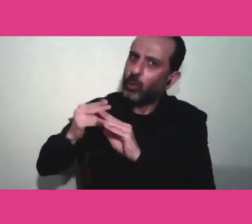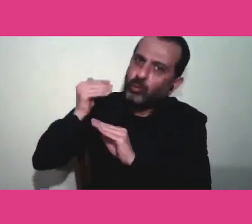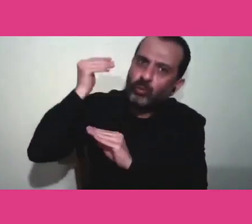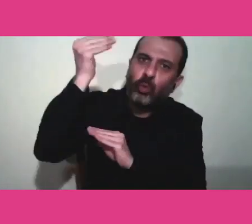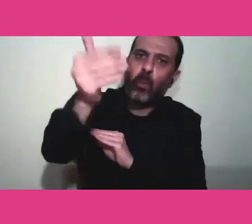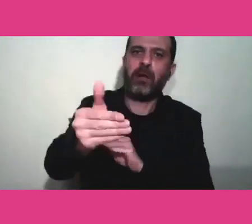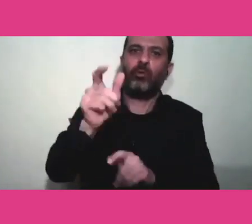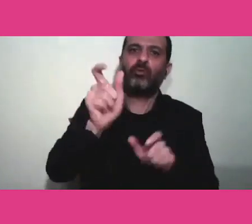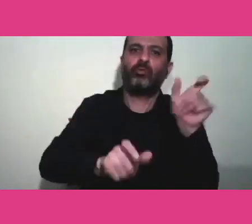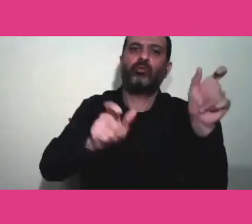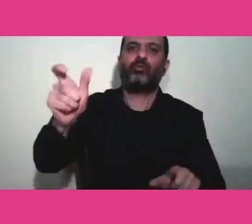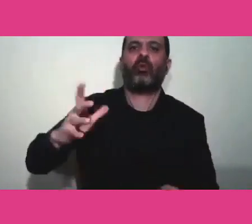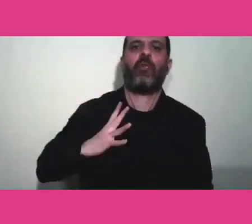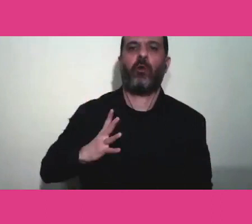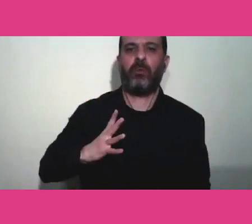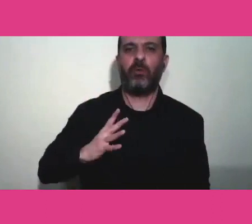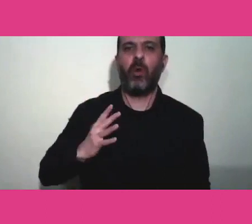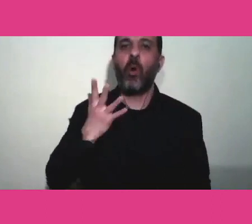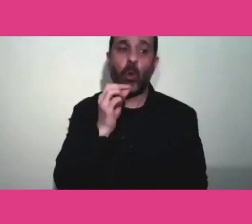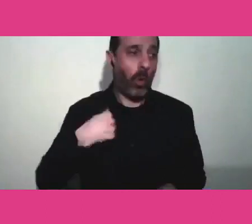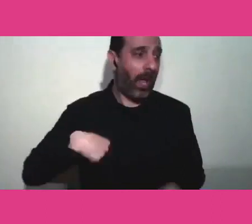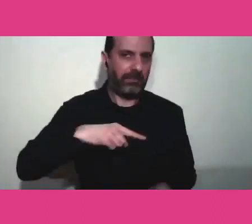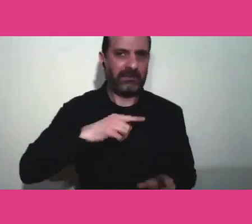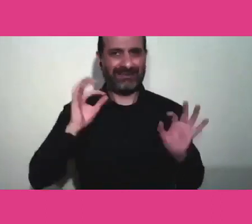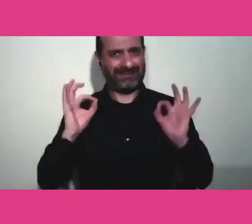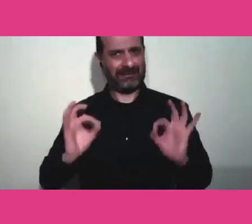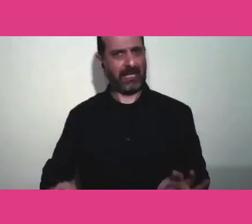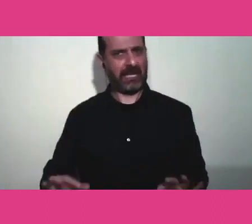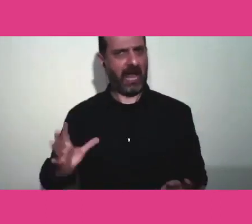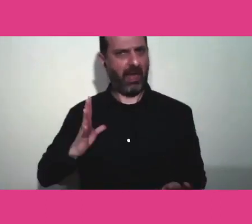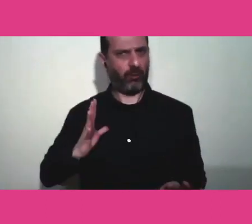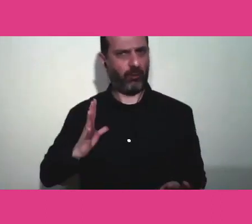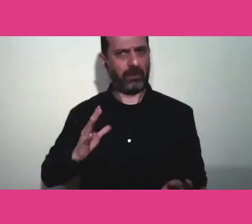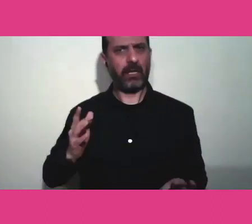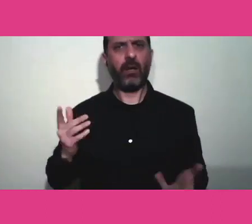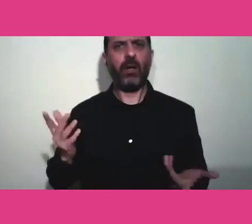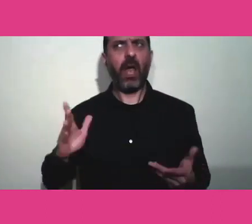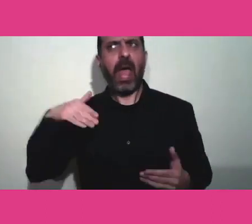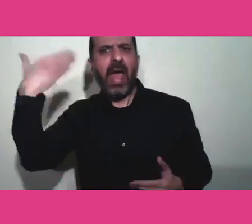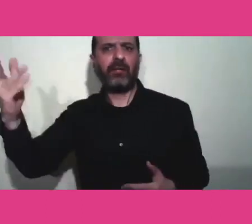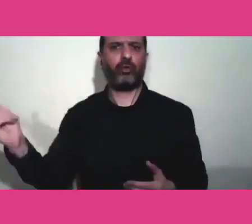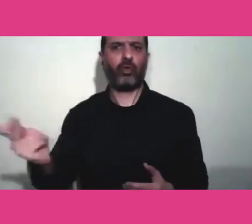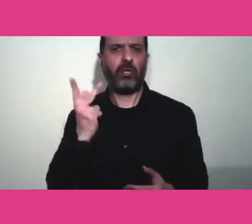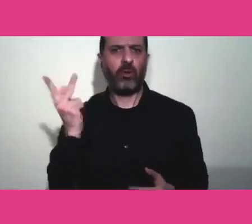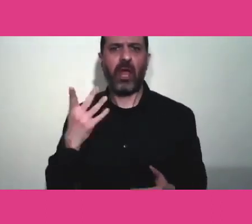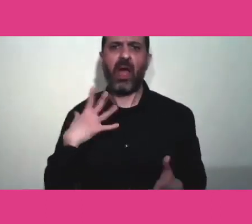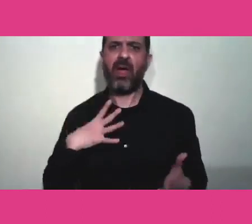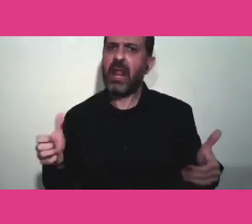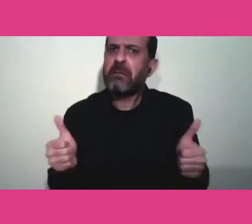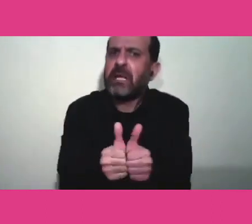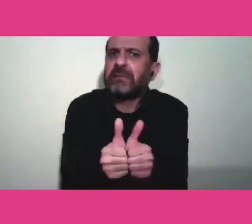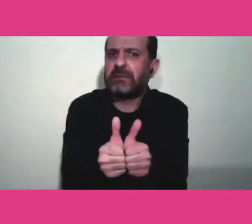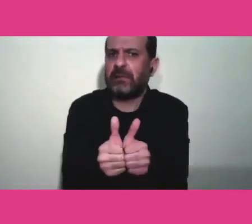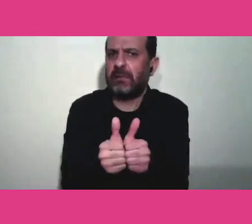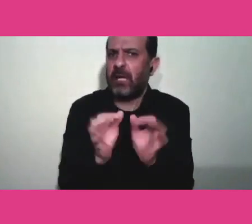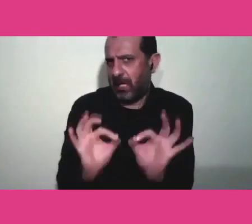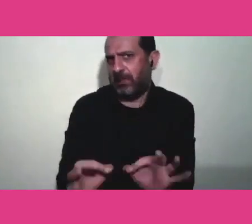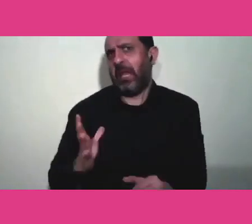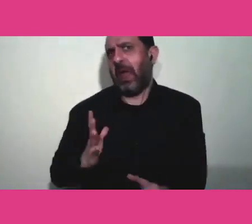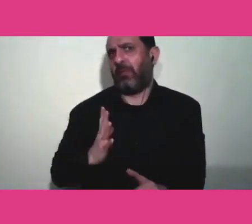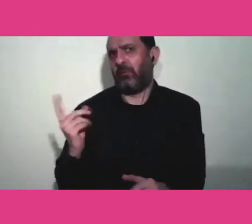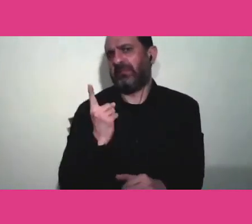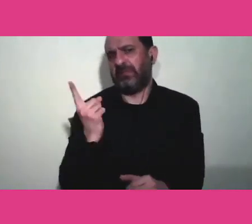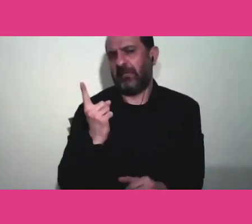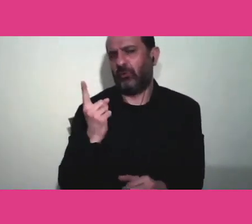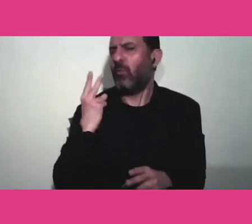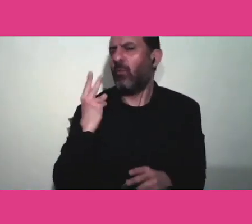ως βιολογική μας βάση είμαστε κοινωνικά όντα, τα οποία αναζητούν τη συντροφικότητα. Και έτσι θεωρείται ένας καταλυτικός παράγοντας για την ευτυχία